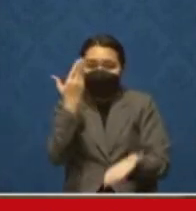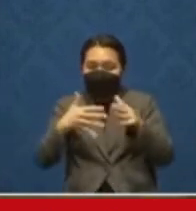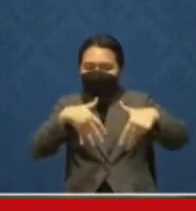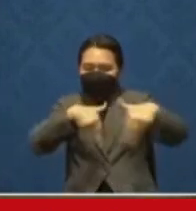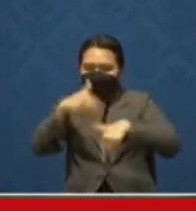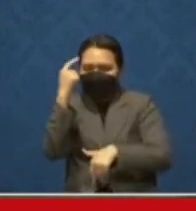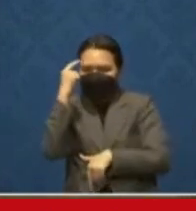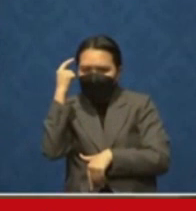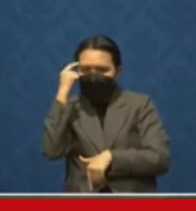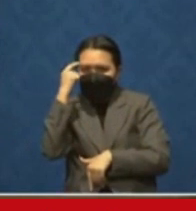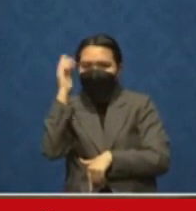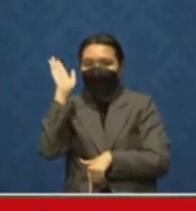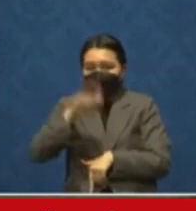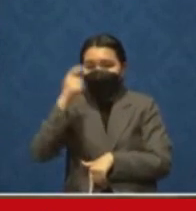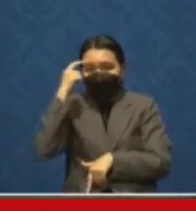ประชาธิปไตย